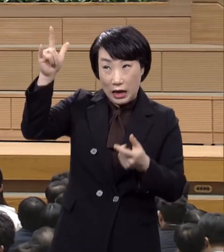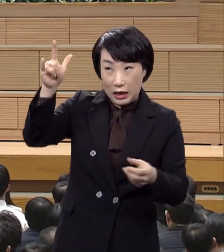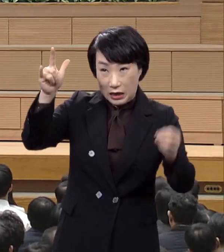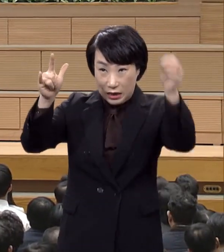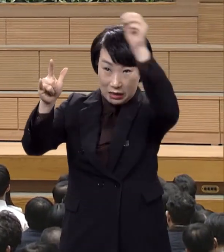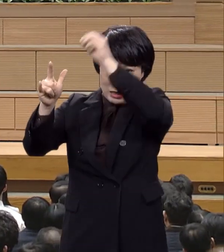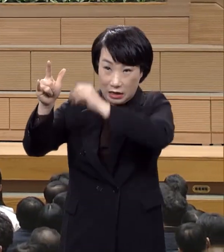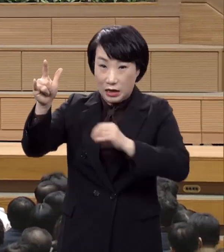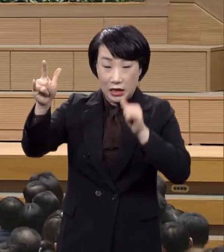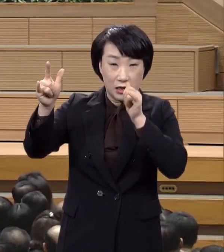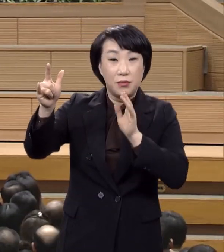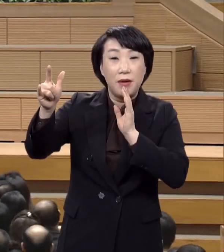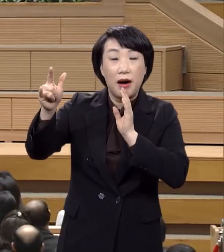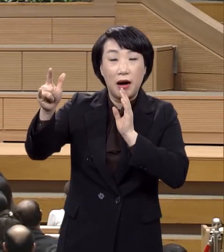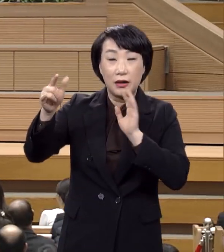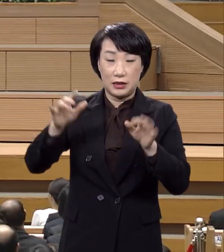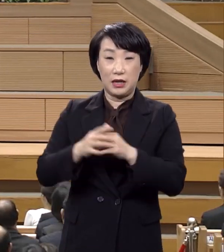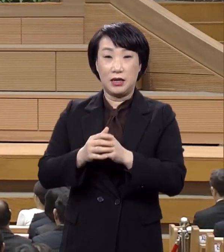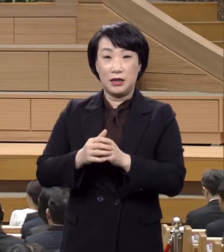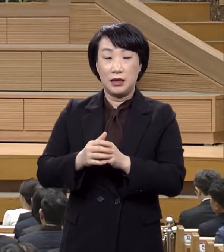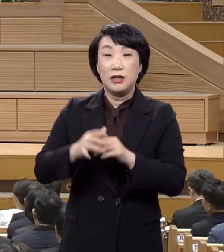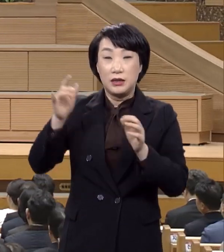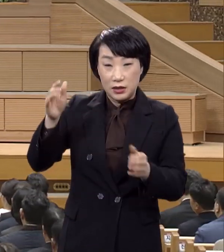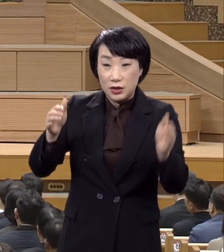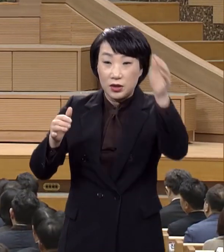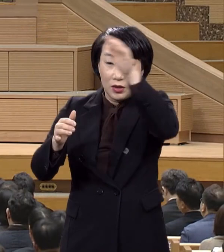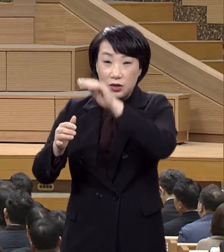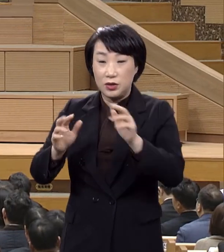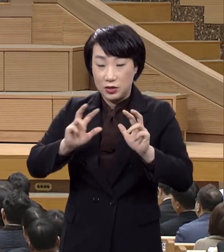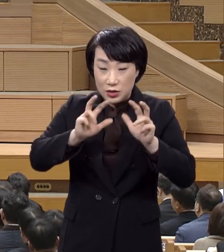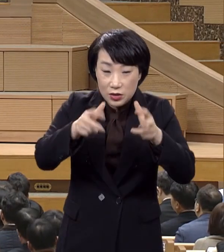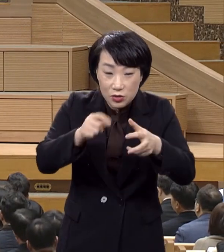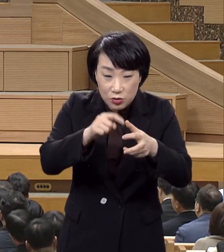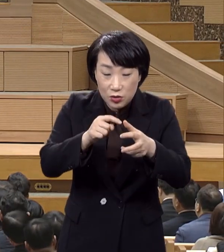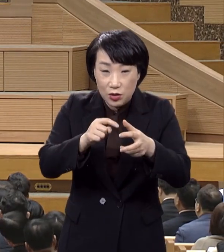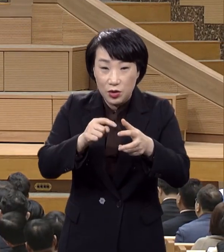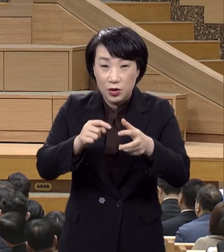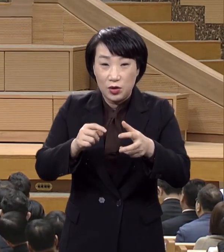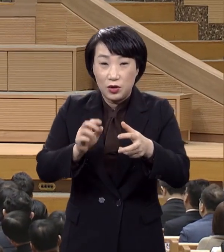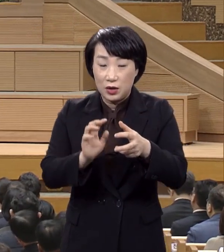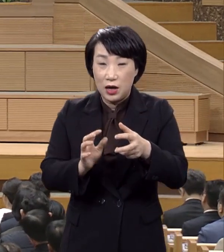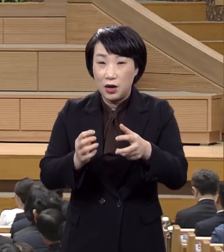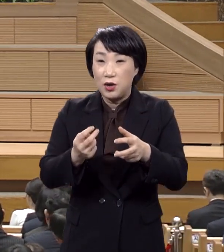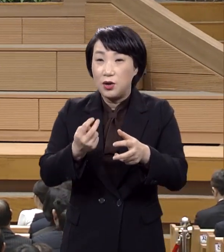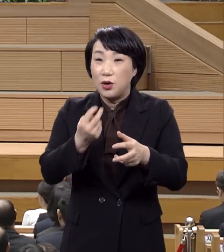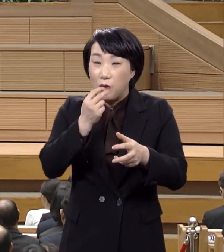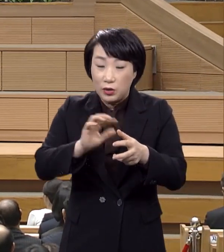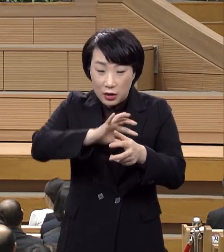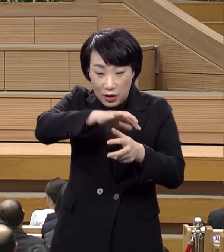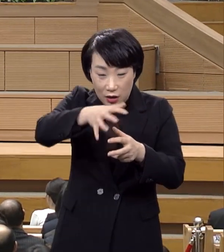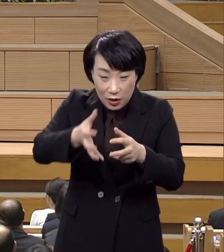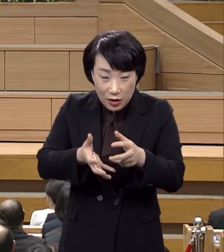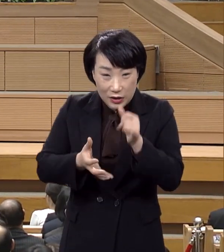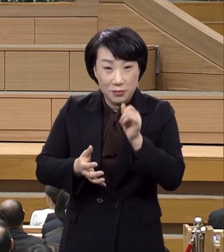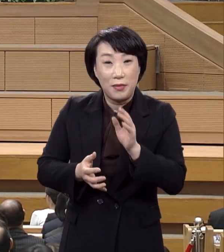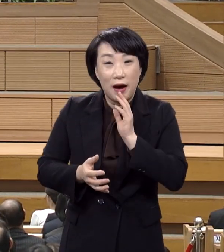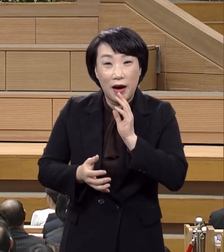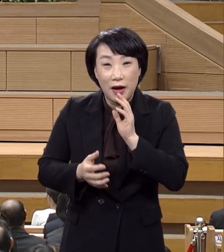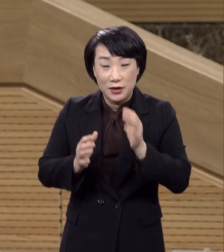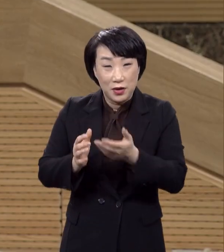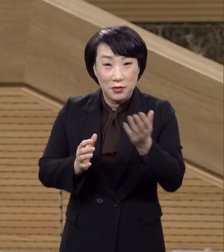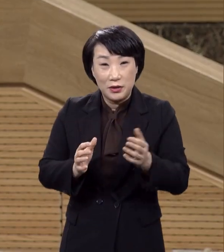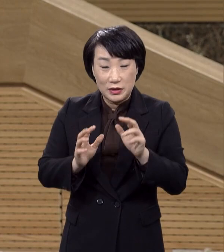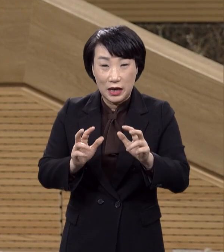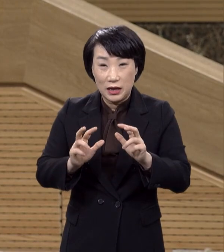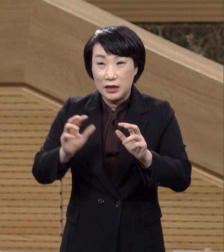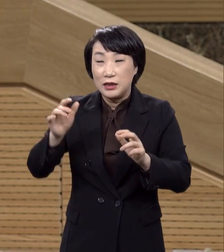공전하는데 자, 지구의 대기권이 지구를 우여싸고 갑니다. 만약에 대기권에서